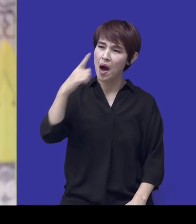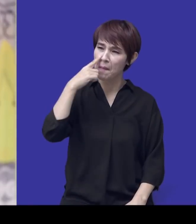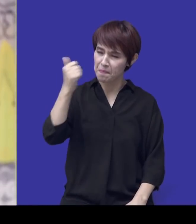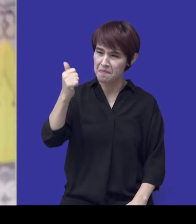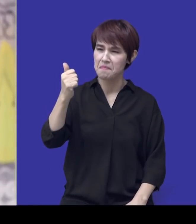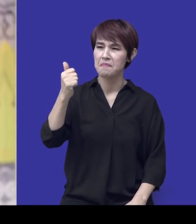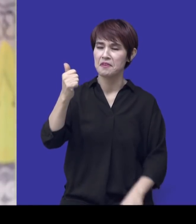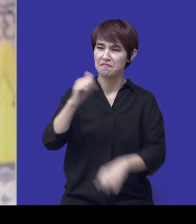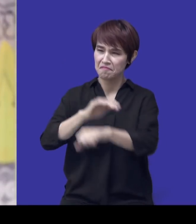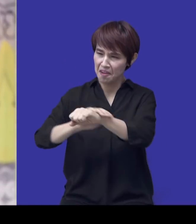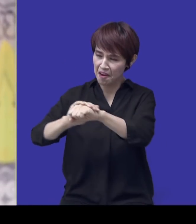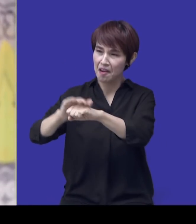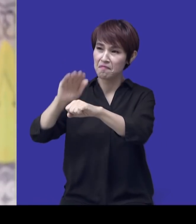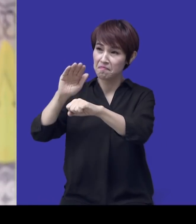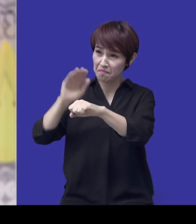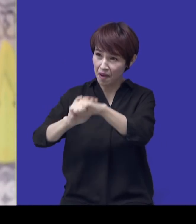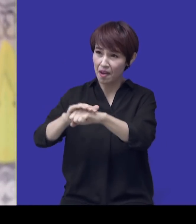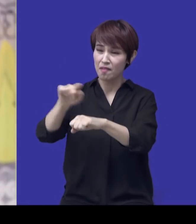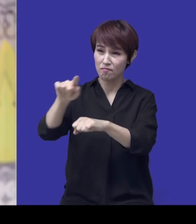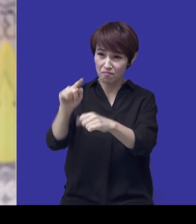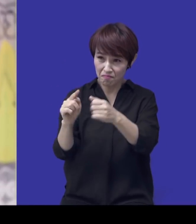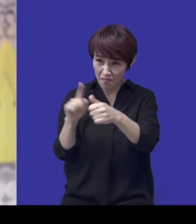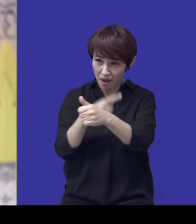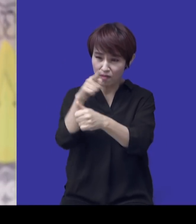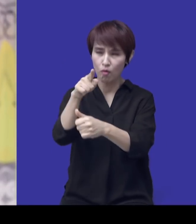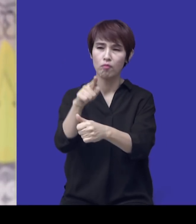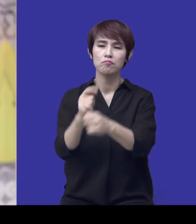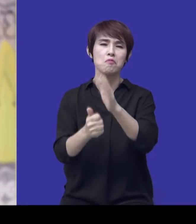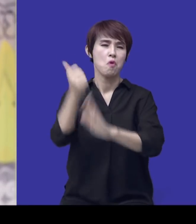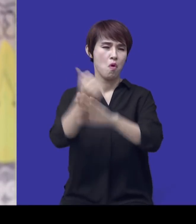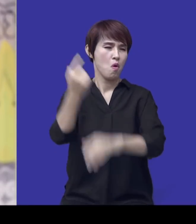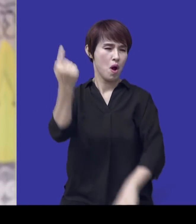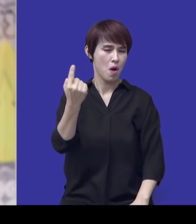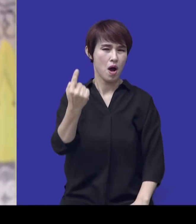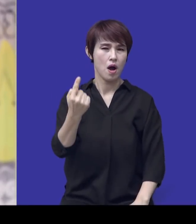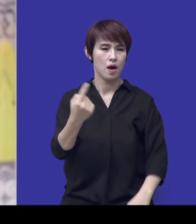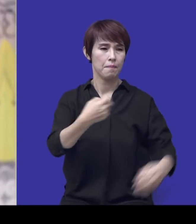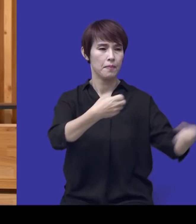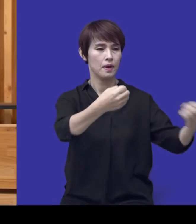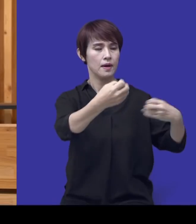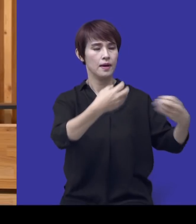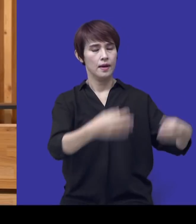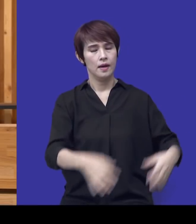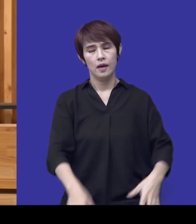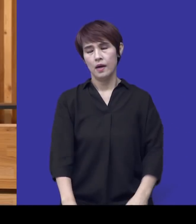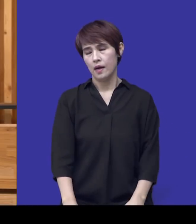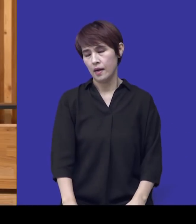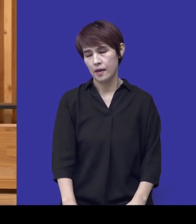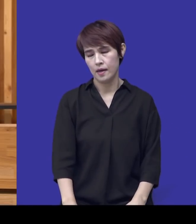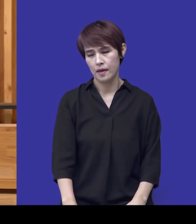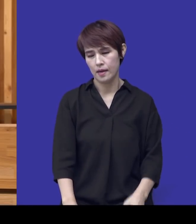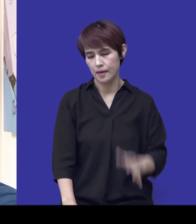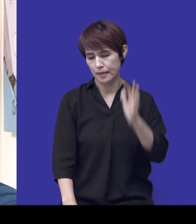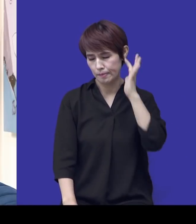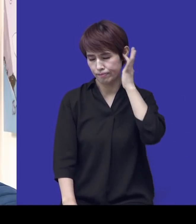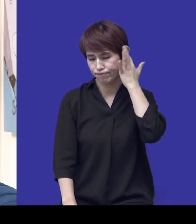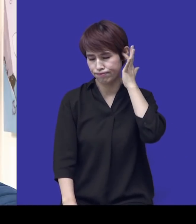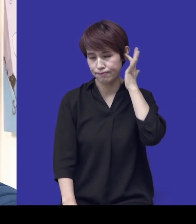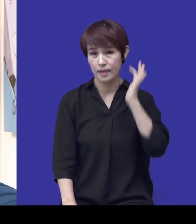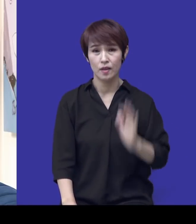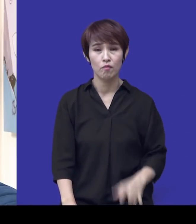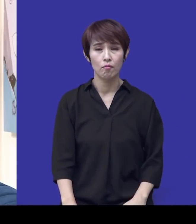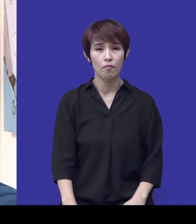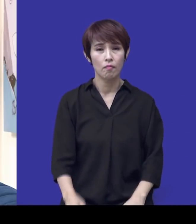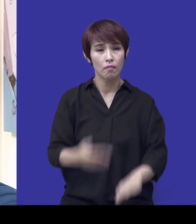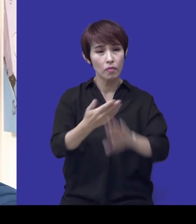아버지 닮아서 너는 뭐라도 될 거야. 근데 그게 왜 이렇게 듣기 싫었는지 모르겠어요, 어렸을 때. 다른 친구들